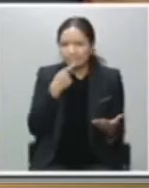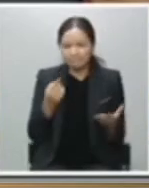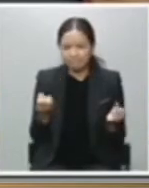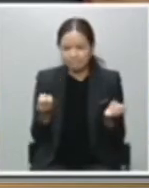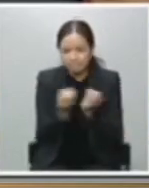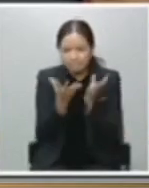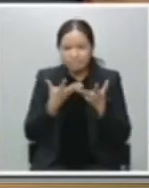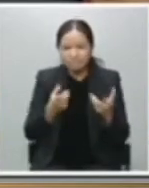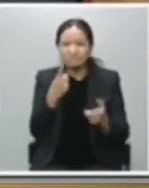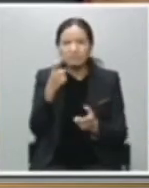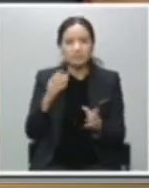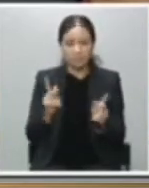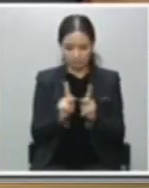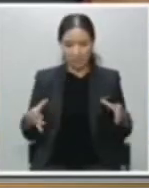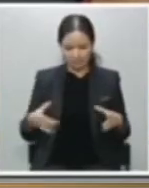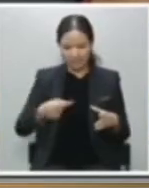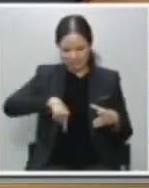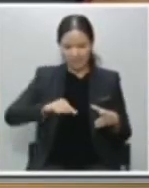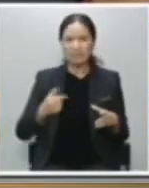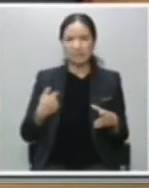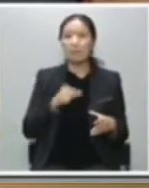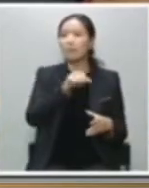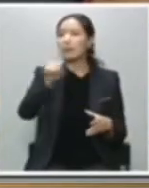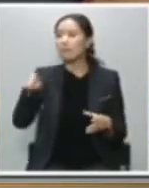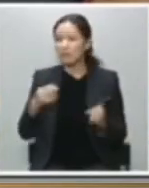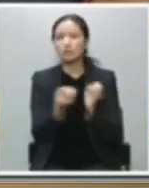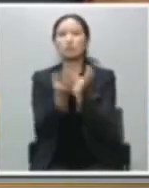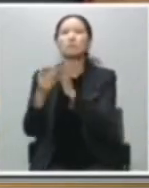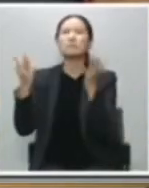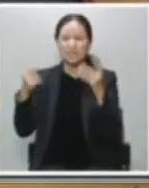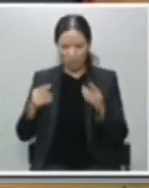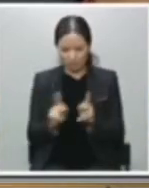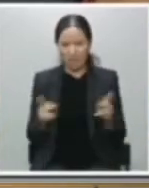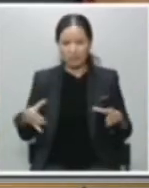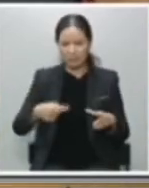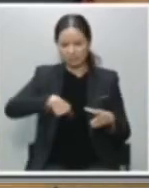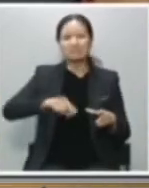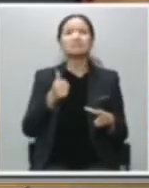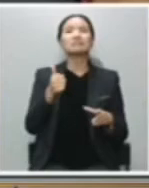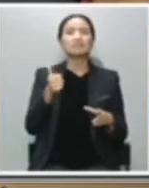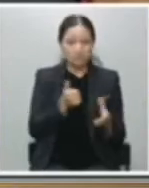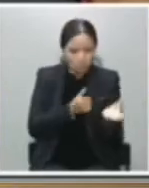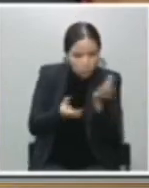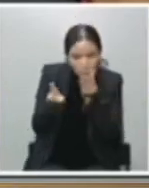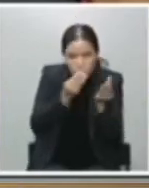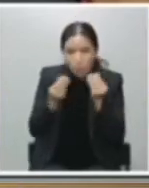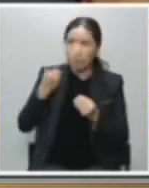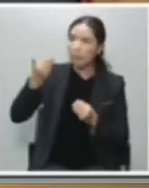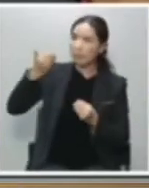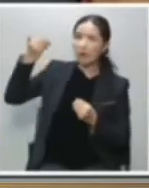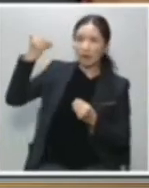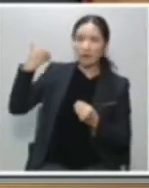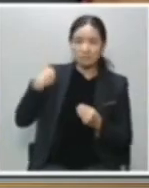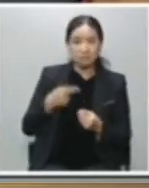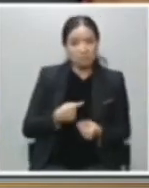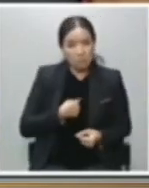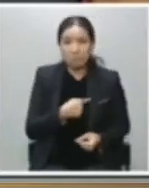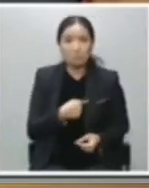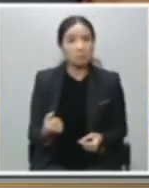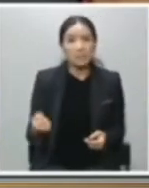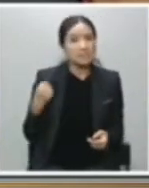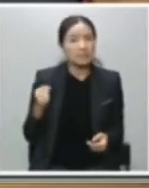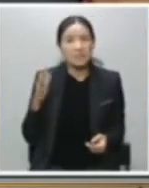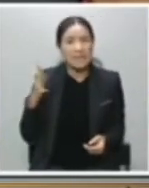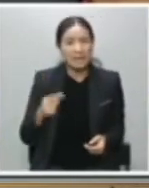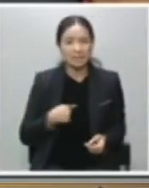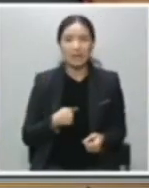หรอกครับการตั้งกรรมธิการในการศึกษาเรียนรู้สิ่งที่มันเกิดขึ้นแล้วผมก็ไม่ได้ว่ามั่นใจว่าการ